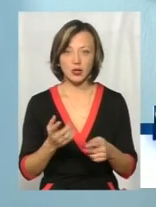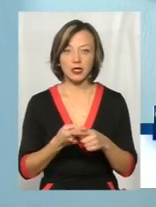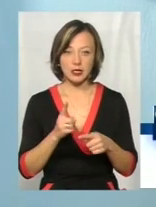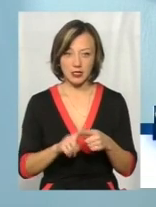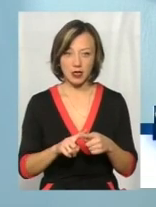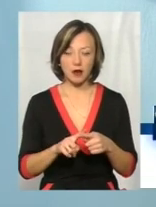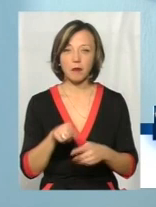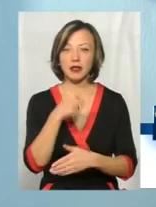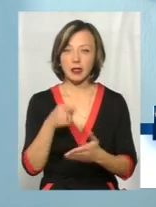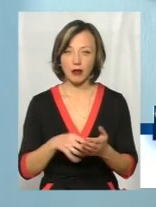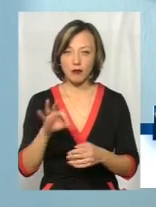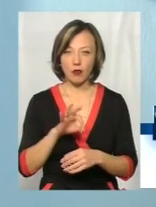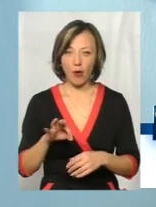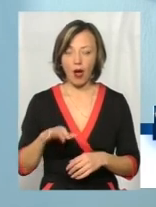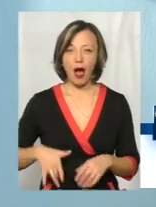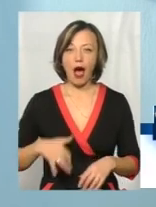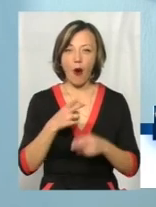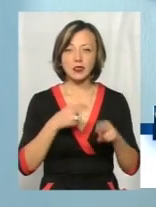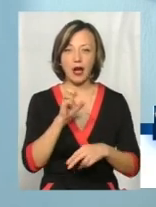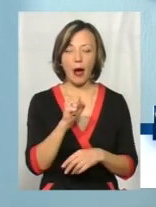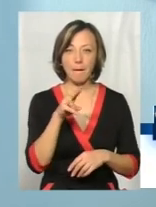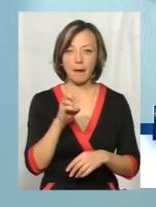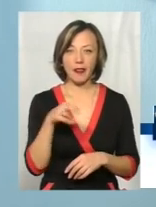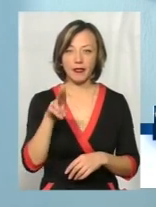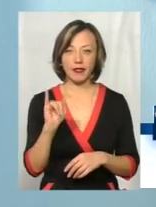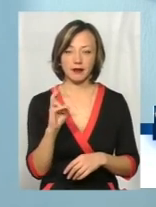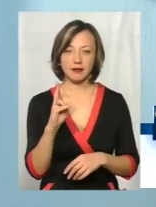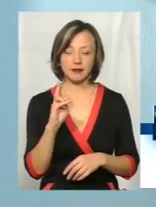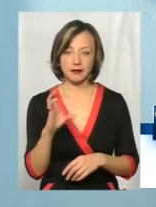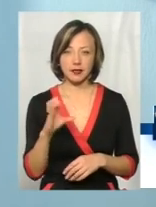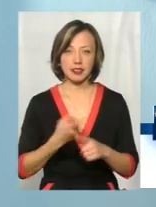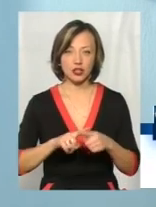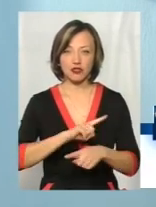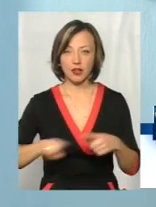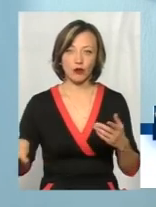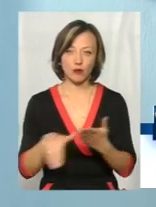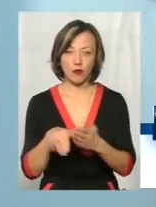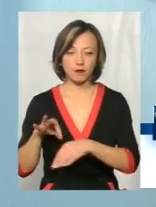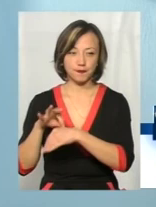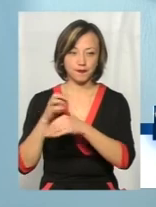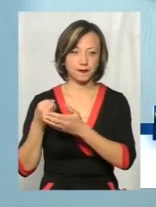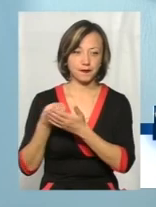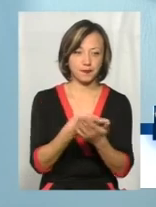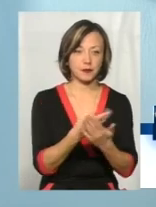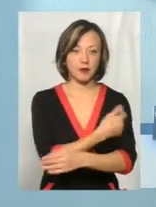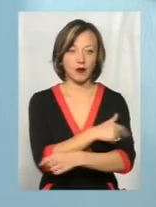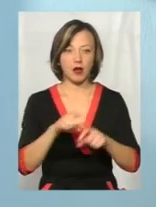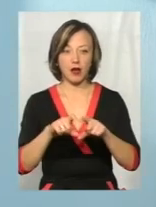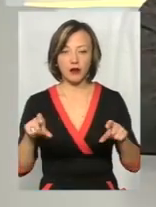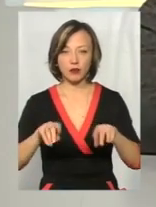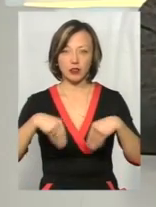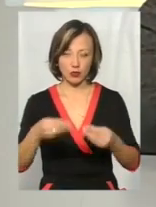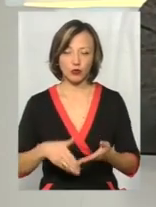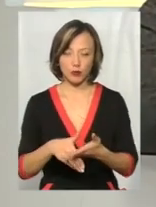гострий. Про питання по апендициту, так? Так, гострий апендицит – це ж, в принципі… Це швидка допомога, так, яка відвозить людину в лікарню і там надають